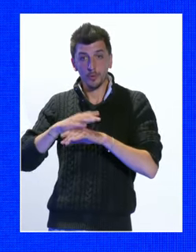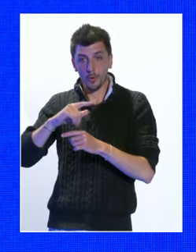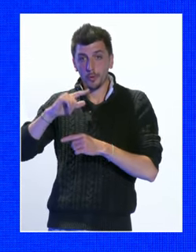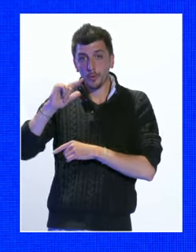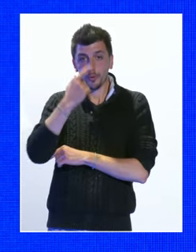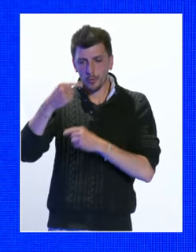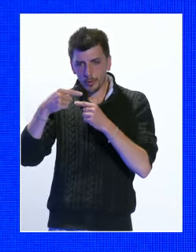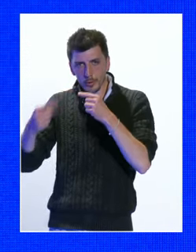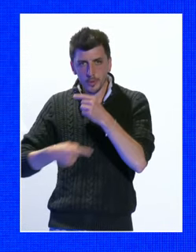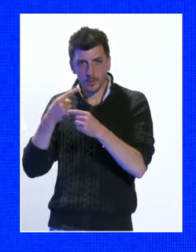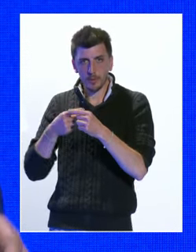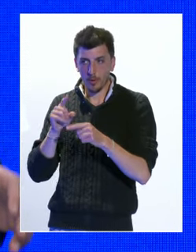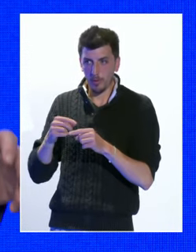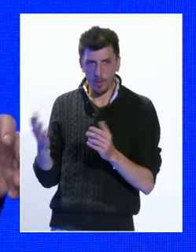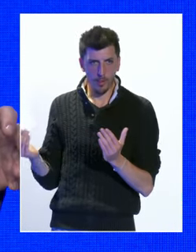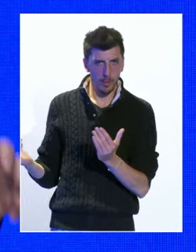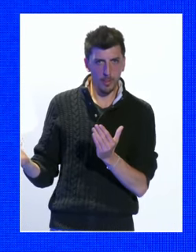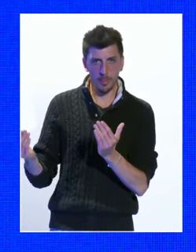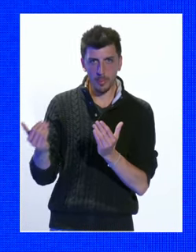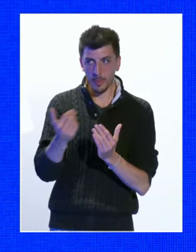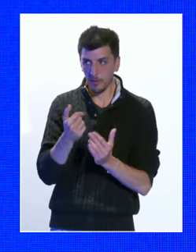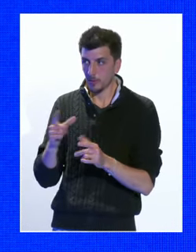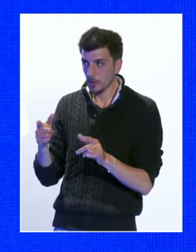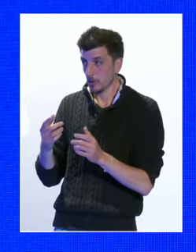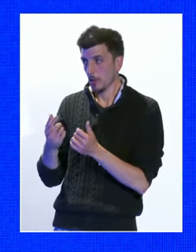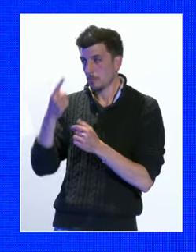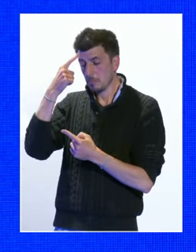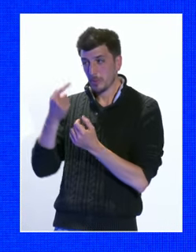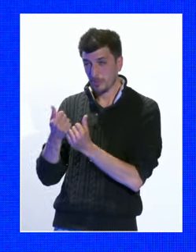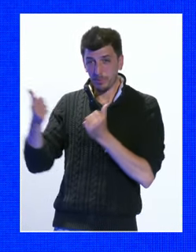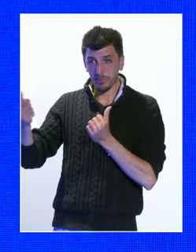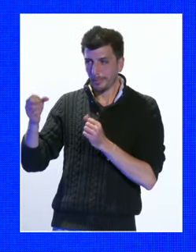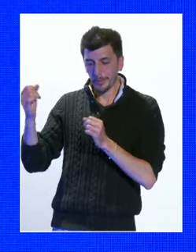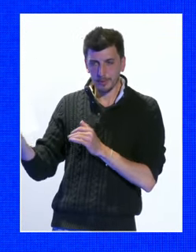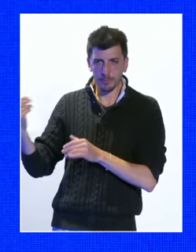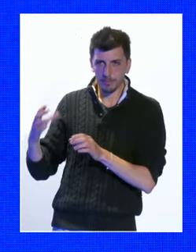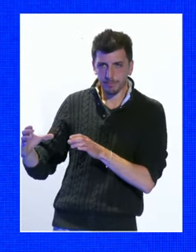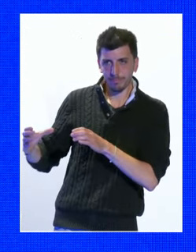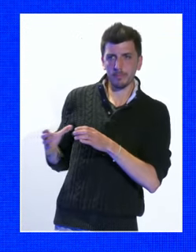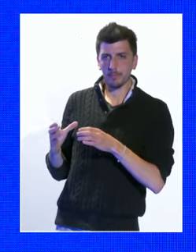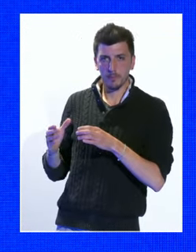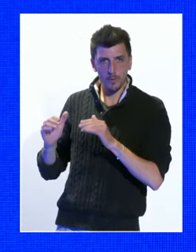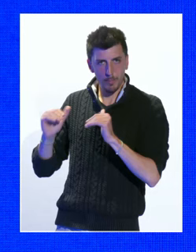ceux avec qui on ne partage aucune conviction. C'est ça